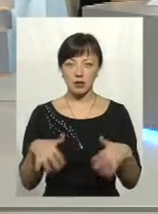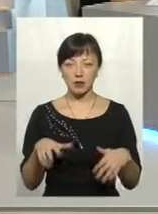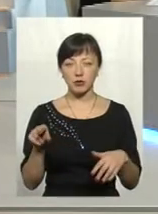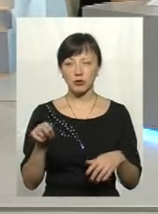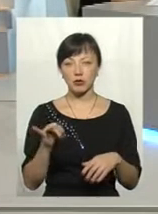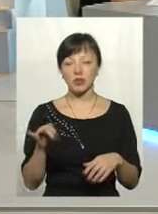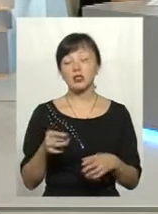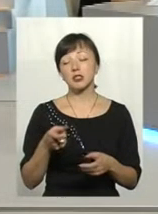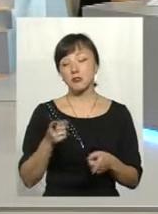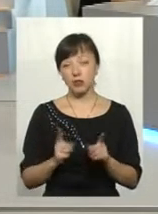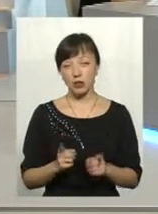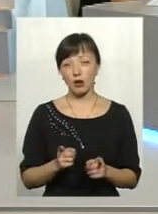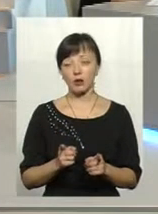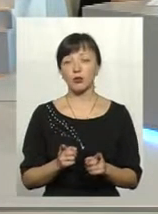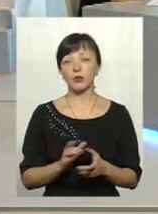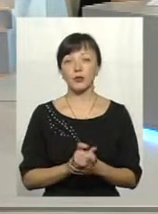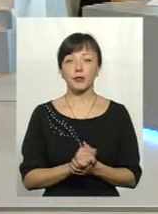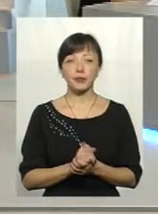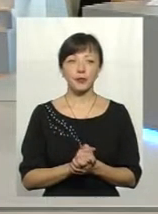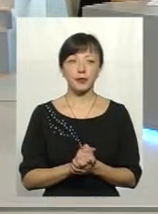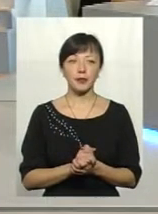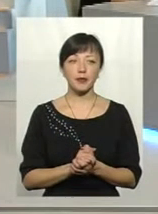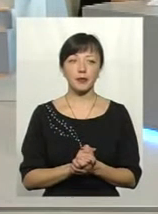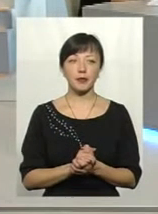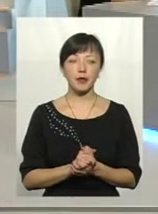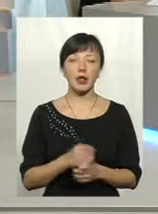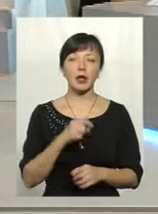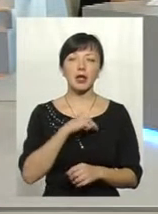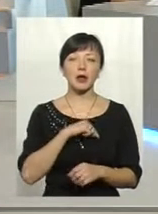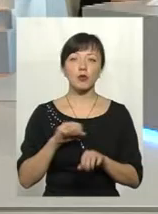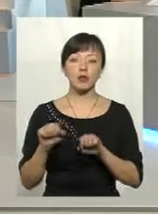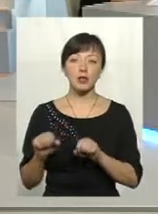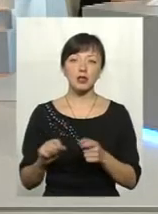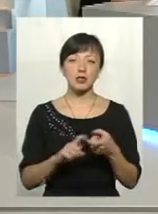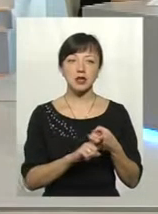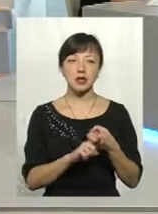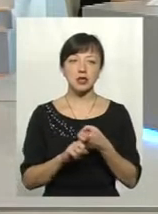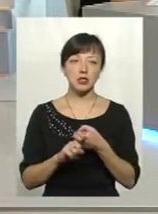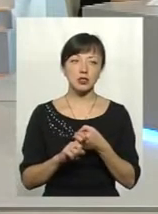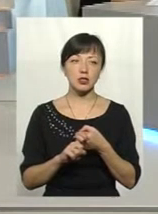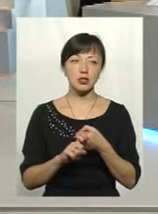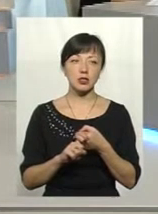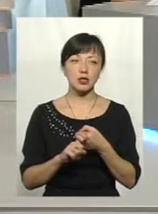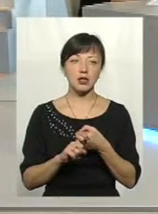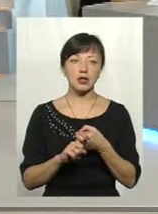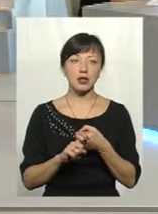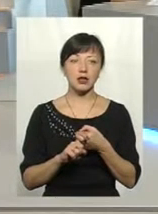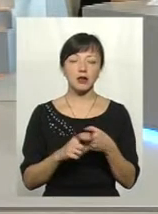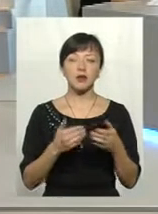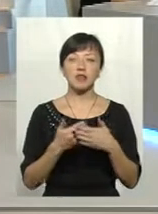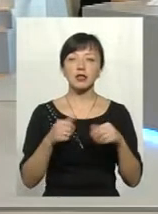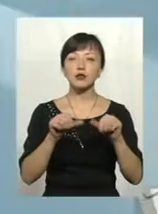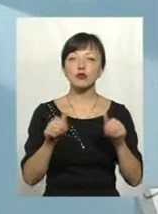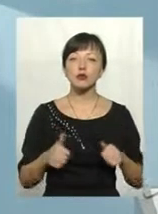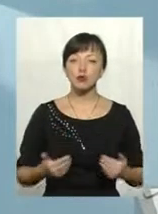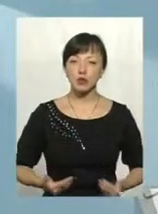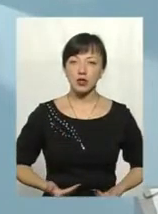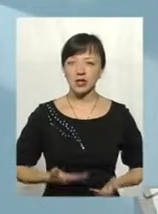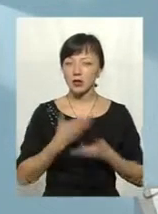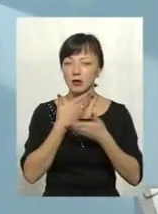можливо? Звичайно, звичайно. Імунітет залежить, я вам говорила, на перше від способу життя.